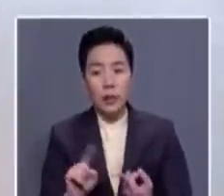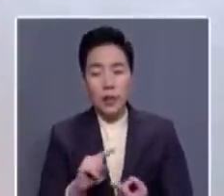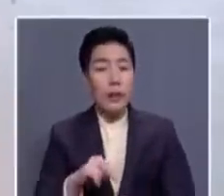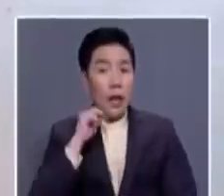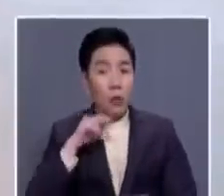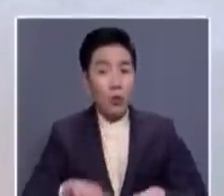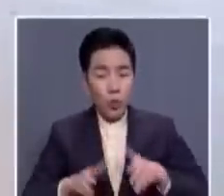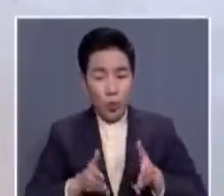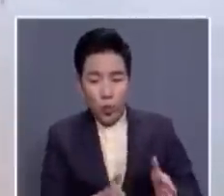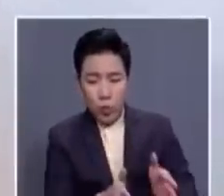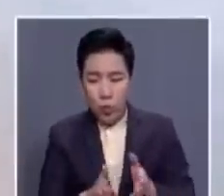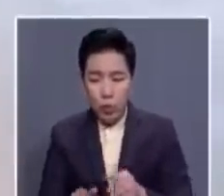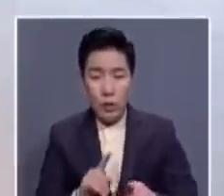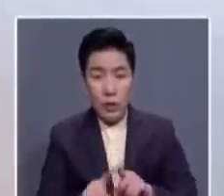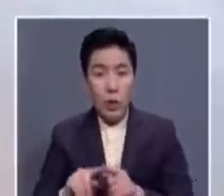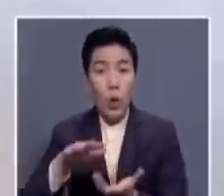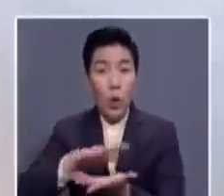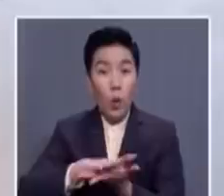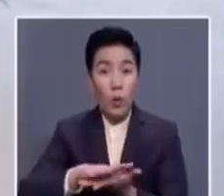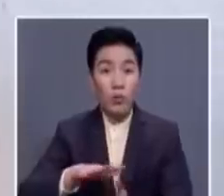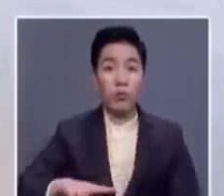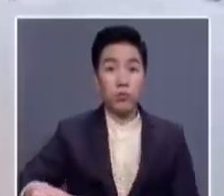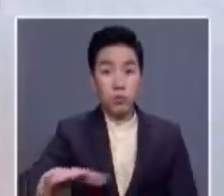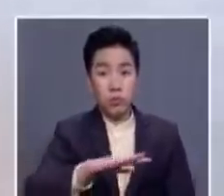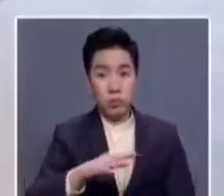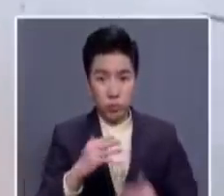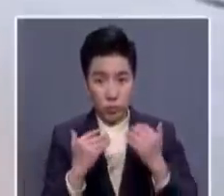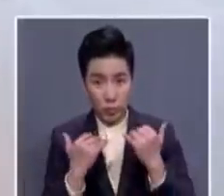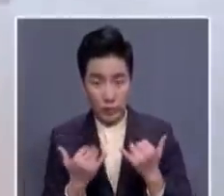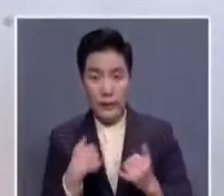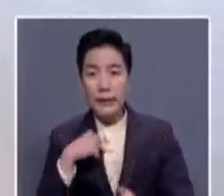น้ำท่วมถนนหลายสายค่ะโรงเรียนในเขตเทศบาลเมืองยโสธรตอนนี้ค่ะ